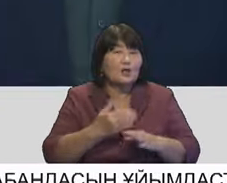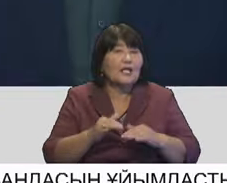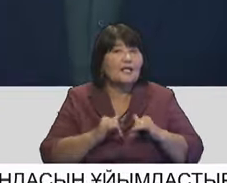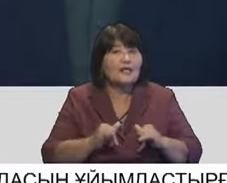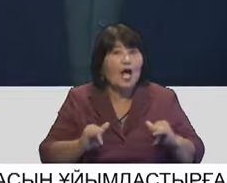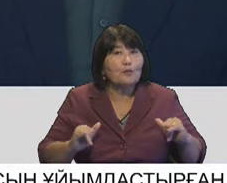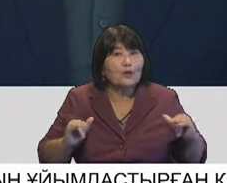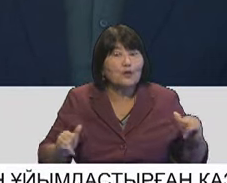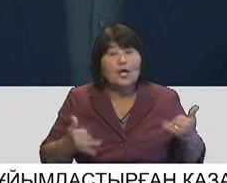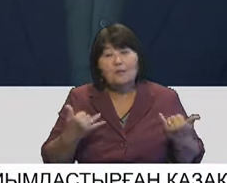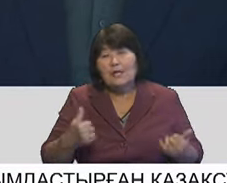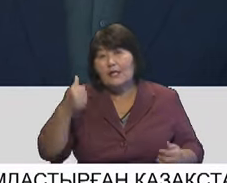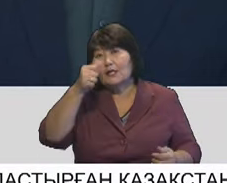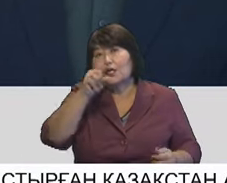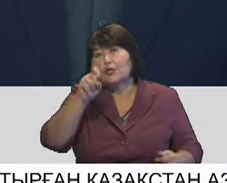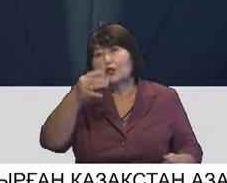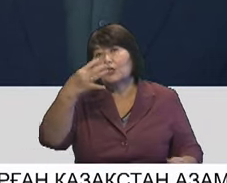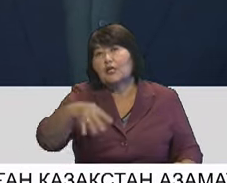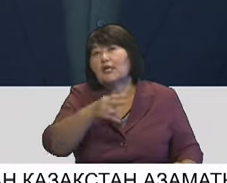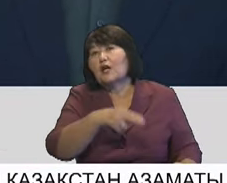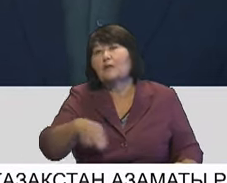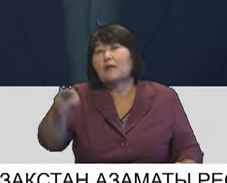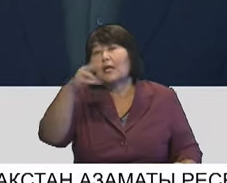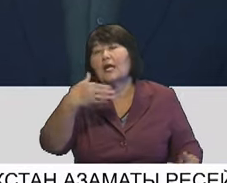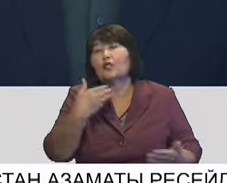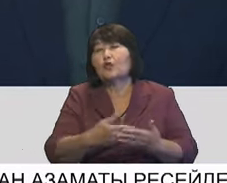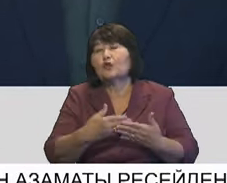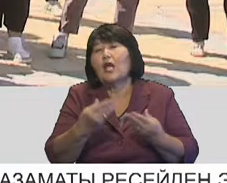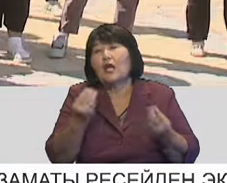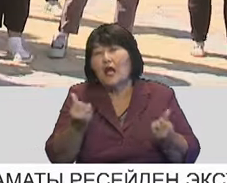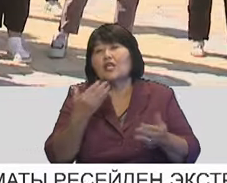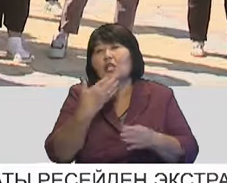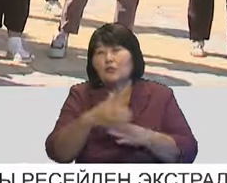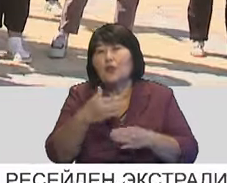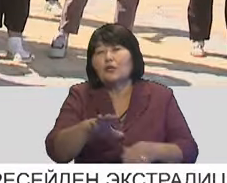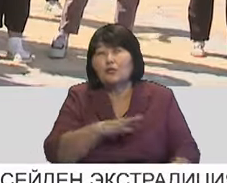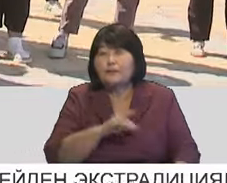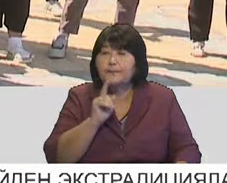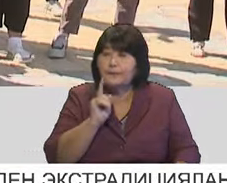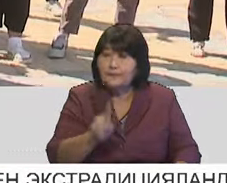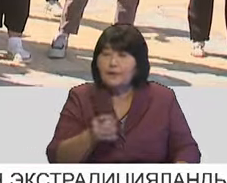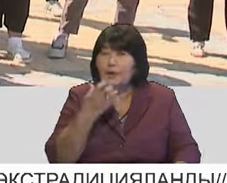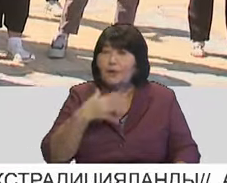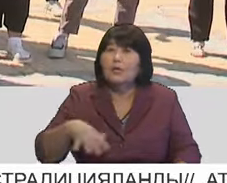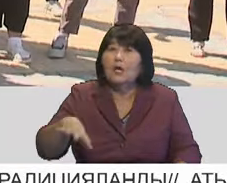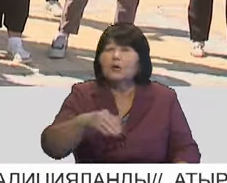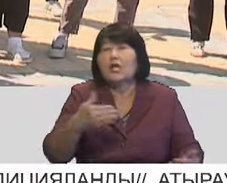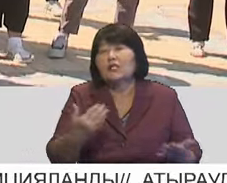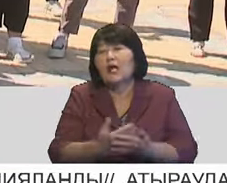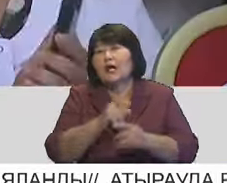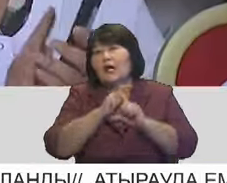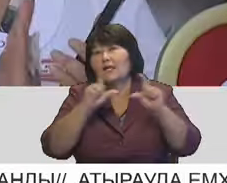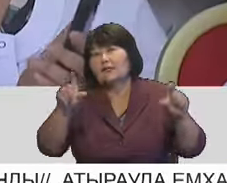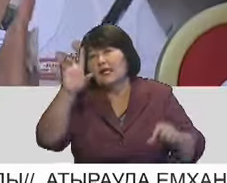дамытуға биылғы жылы 140 миллиардтың үстінде қаражат бөлінді. Осылайша оңтүстік ауданда жаңа нысандар